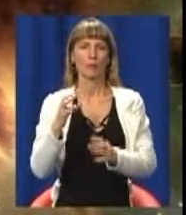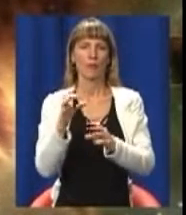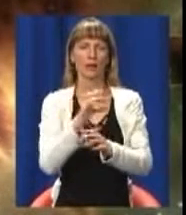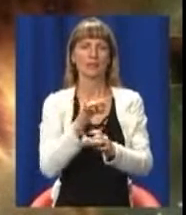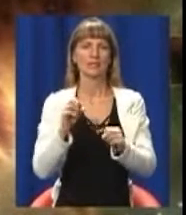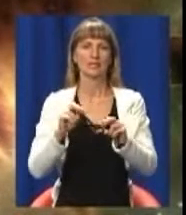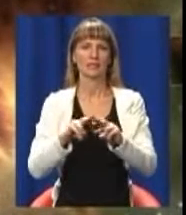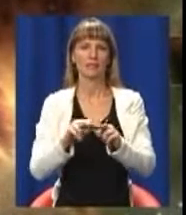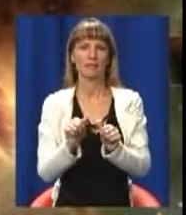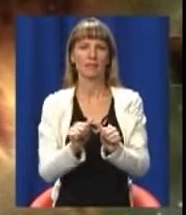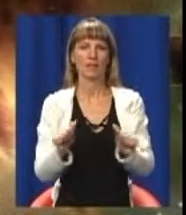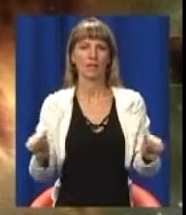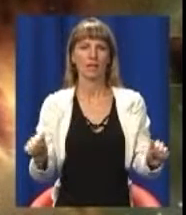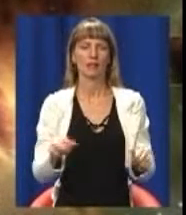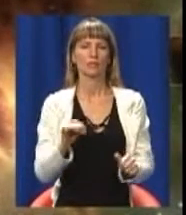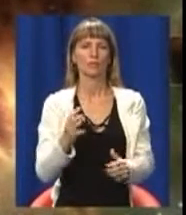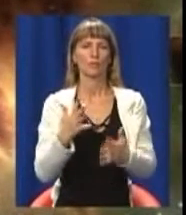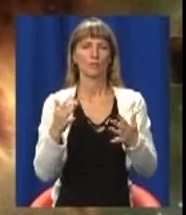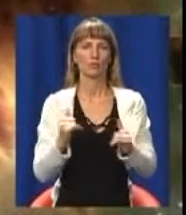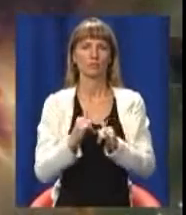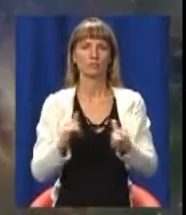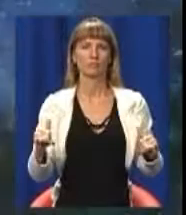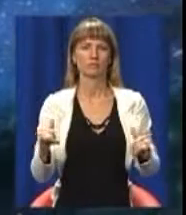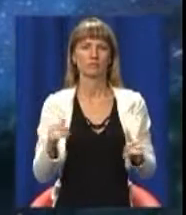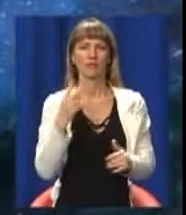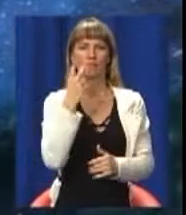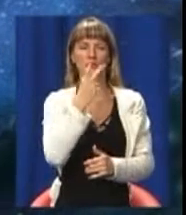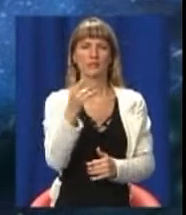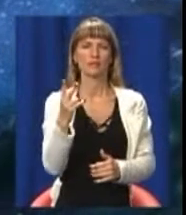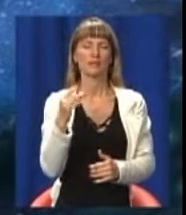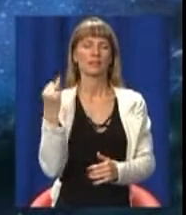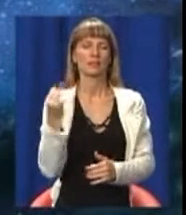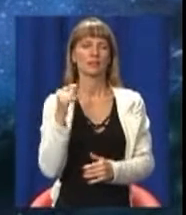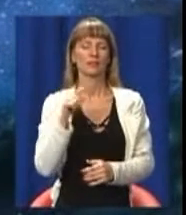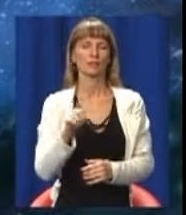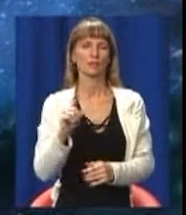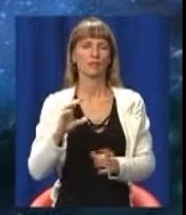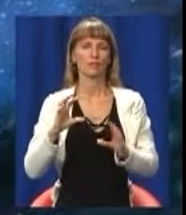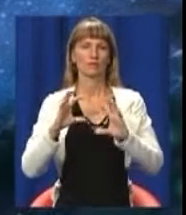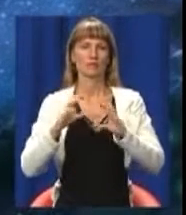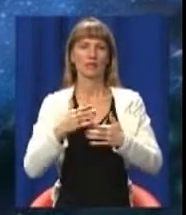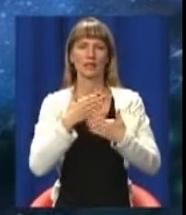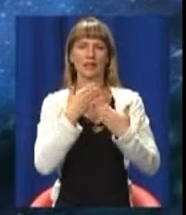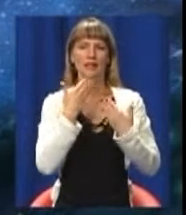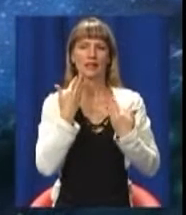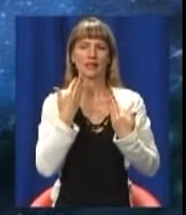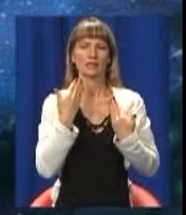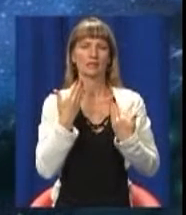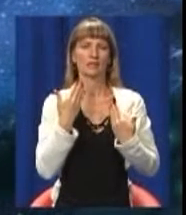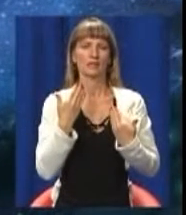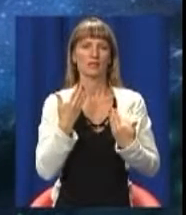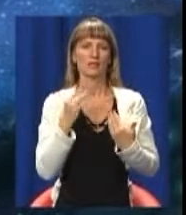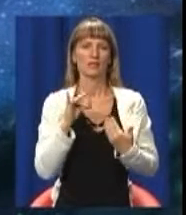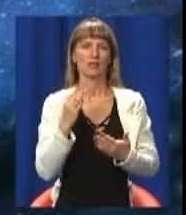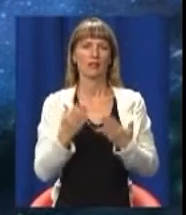віддаляються одне від одного і тим самим ще більше розширюють горизонти Всесвіту. Найцікавіше те, що Всесвіт не має меж, і ми, можливо, ніколи